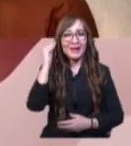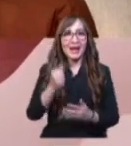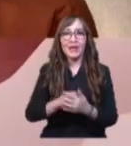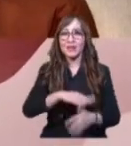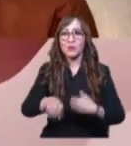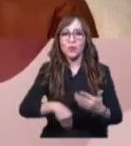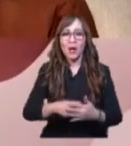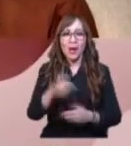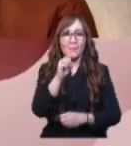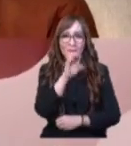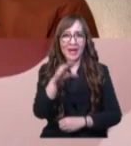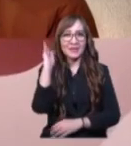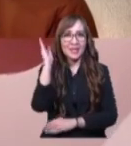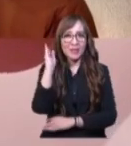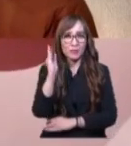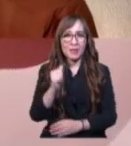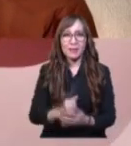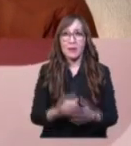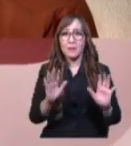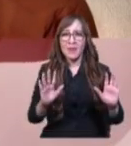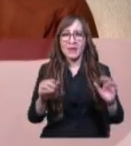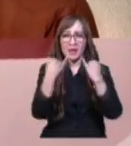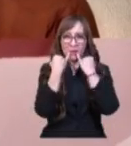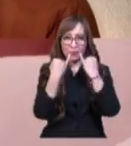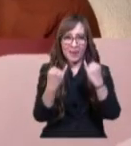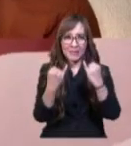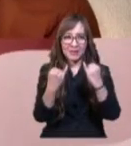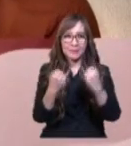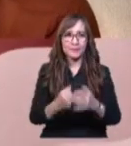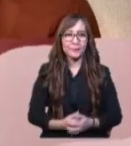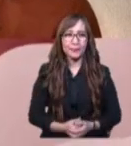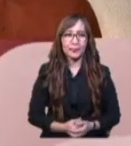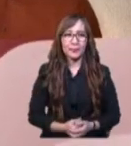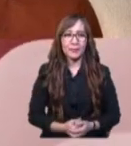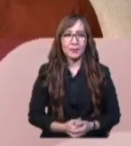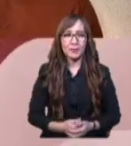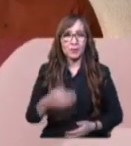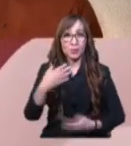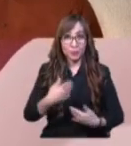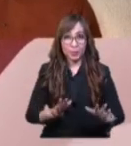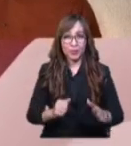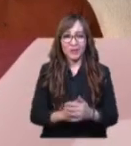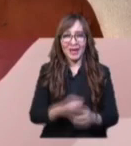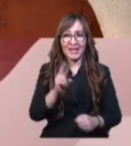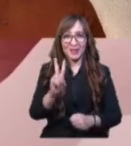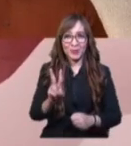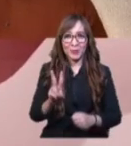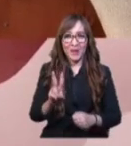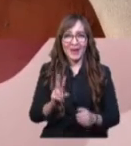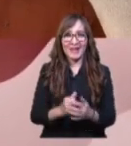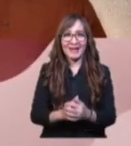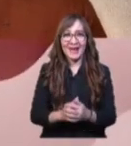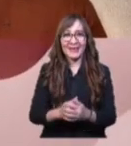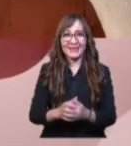sudah banyak sekali informasi-informasi yang kita serap. Nah, sudah dua segmen kita mendengarkan penjelasan lengkap tadi